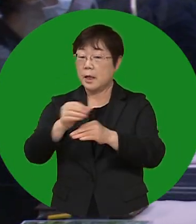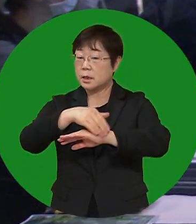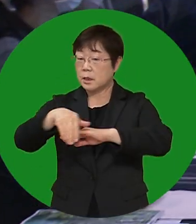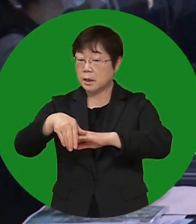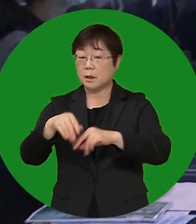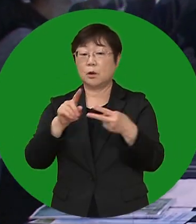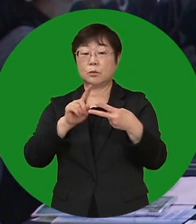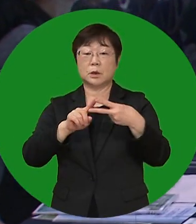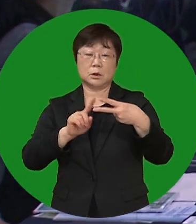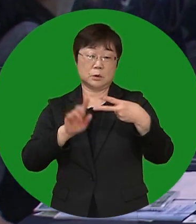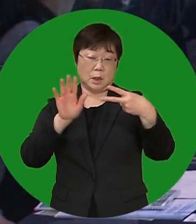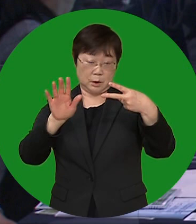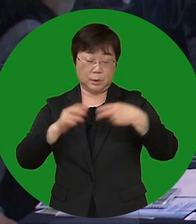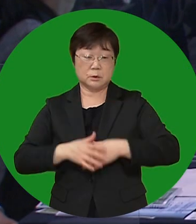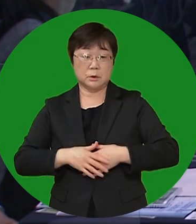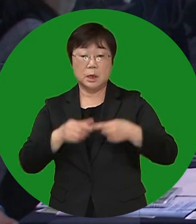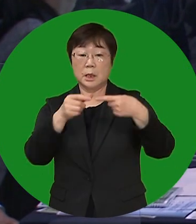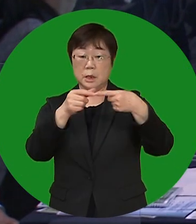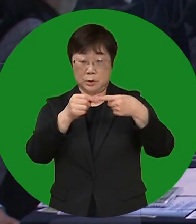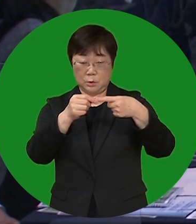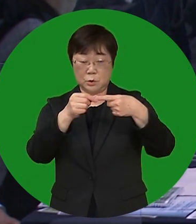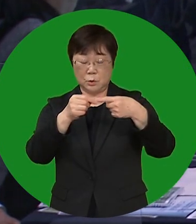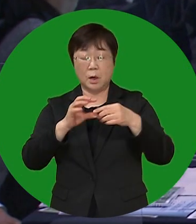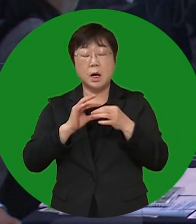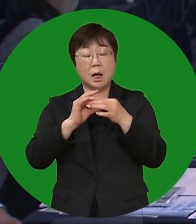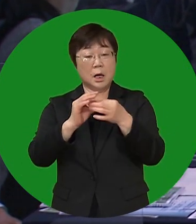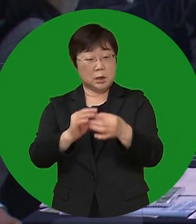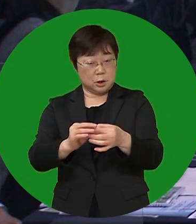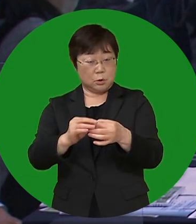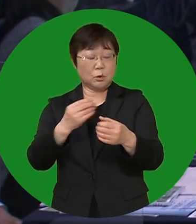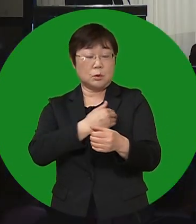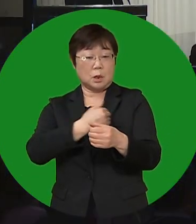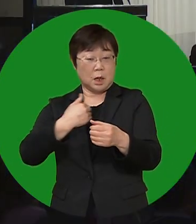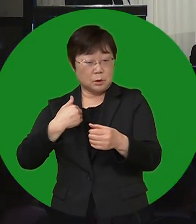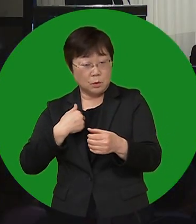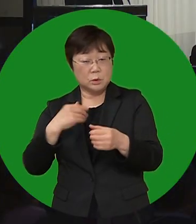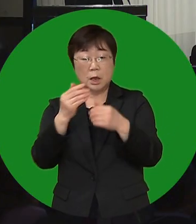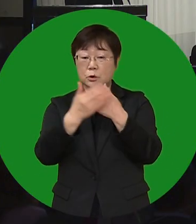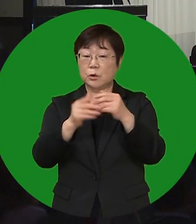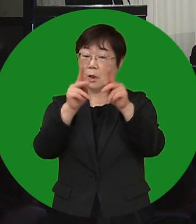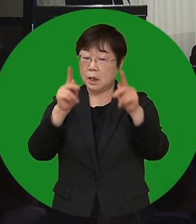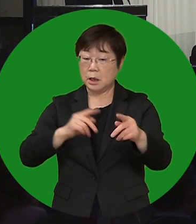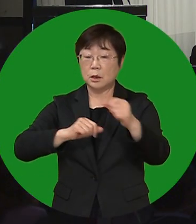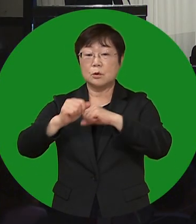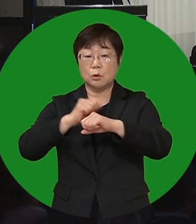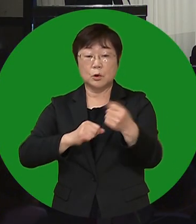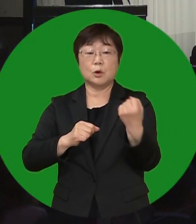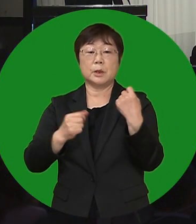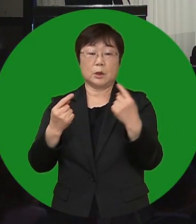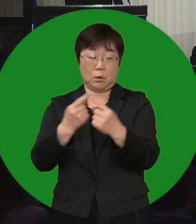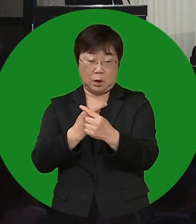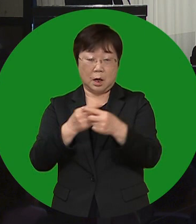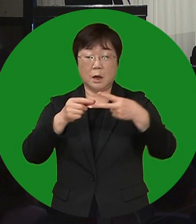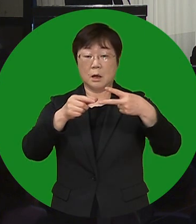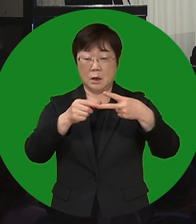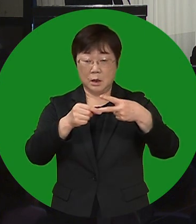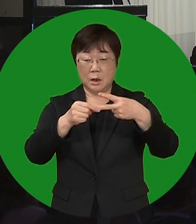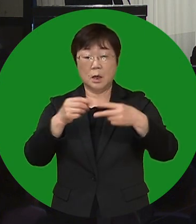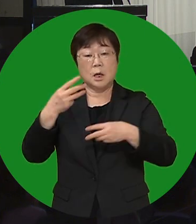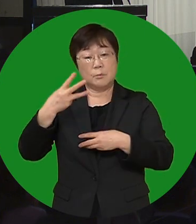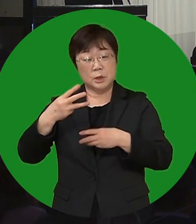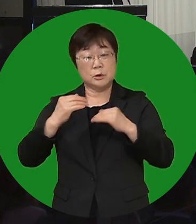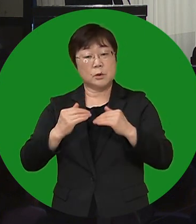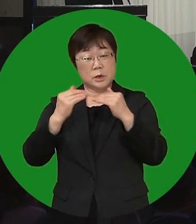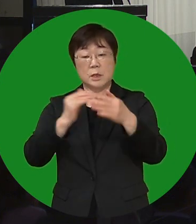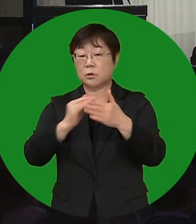策定しております一つはそれてビリティー中将課題の取り組み強化でありもう1つは3つ